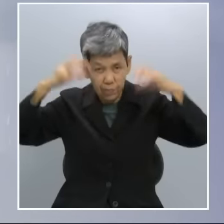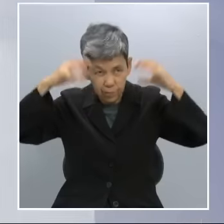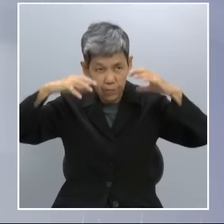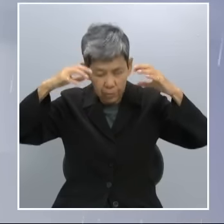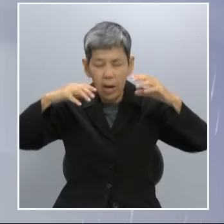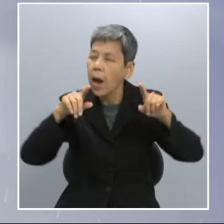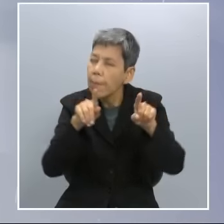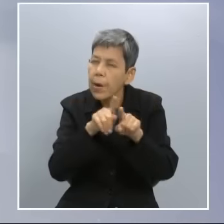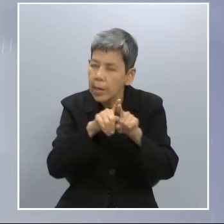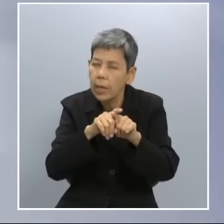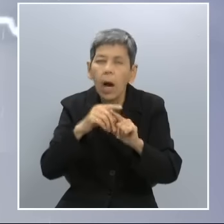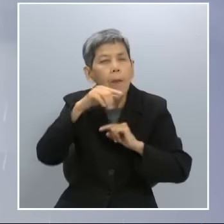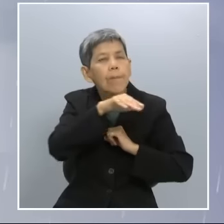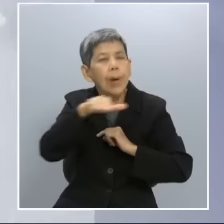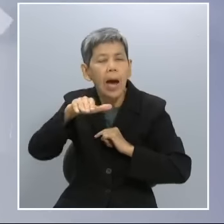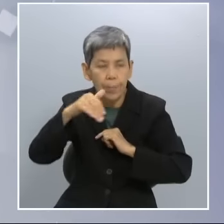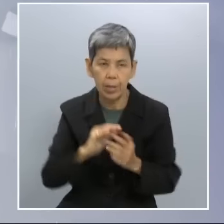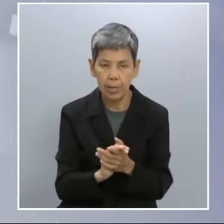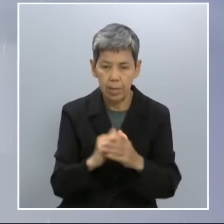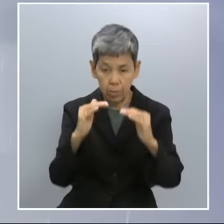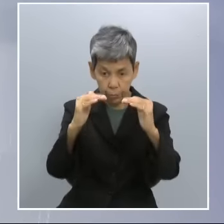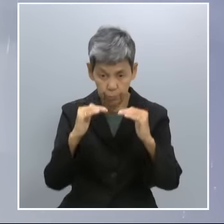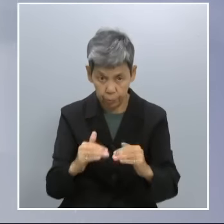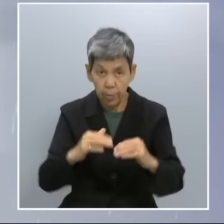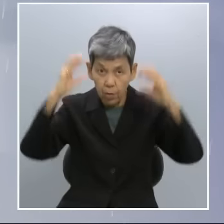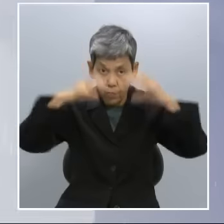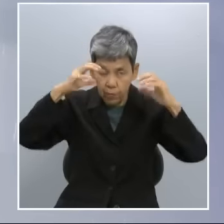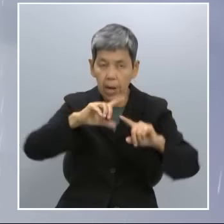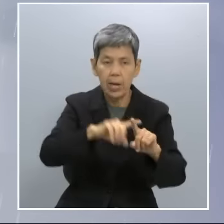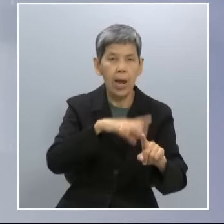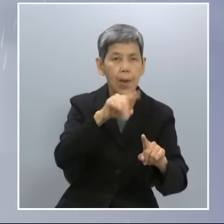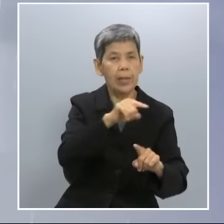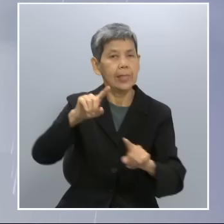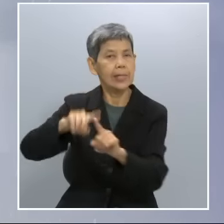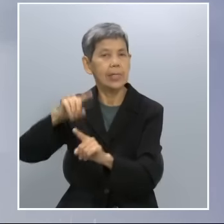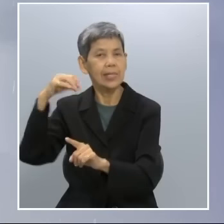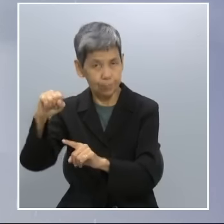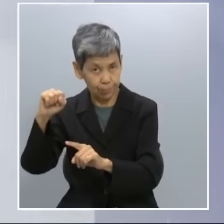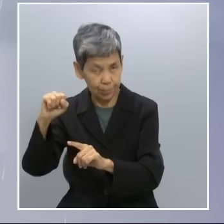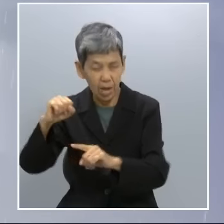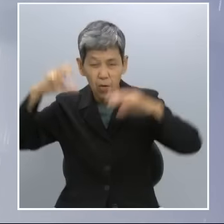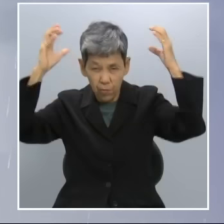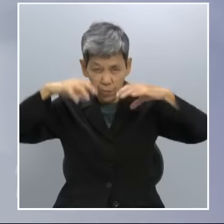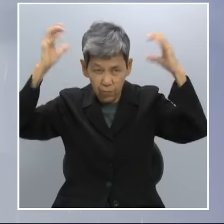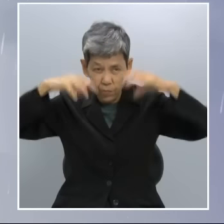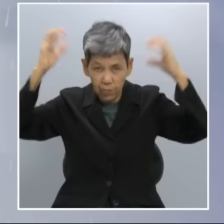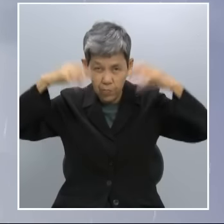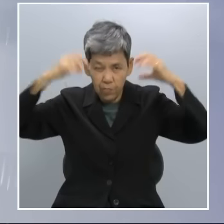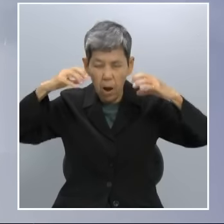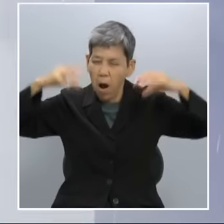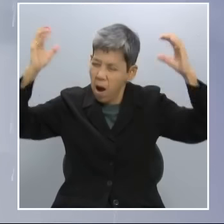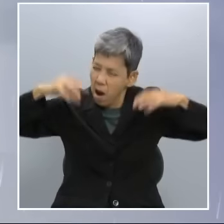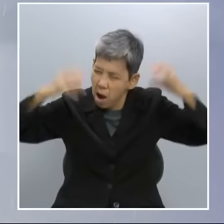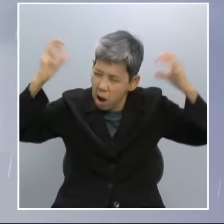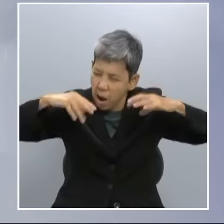เคียงค่าเฉลี่ยปกติส่วนครึ่งหลังของฤดูฝนก็คือสิงหาถึงปลายตุลาคมปริมาณฝนรวมส่วนใหญ่จะมากกว่าค่า